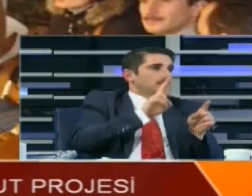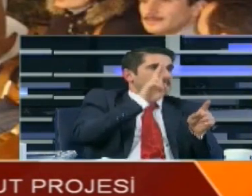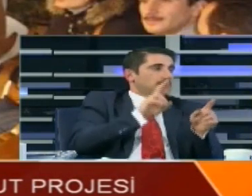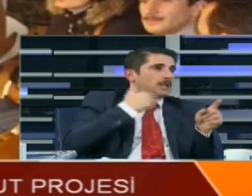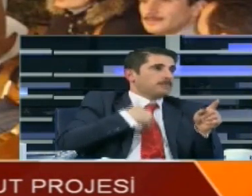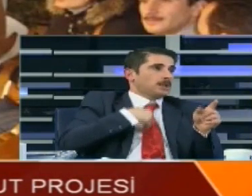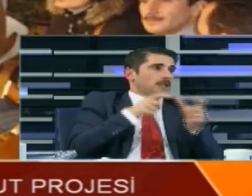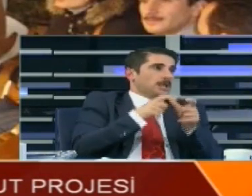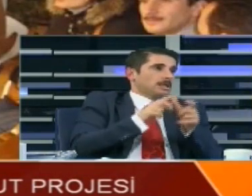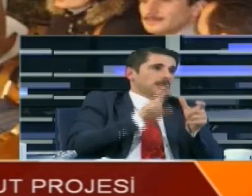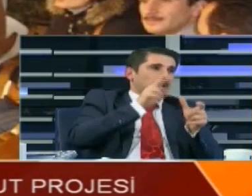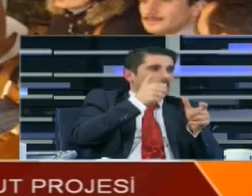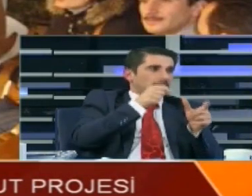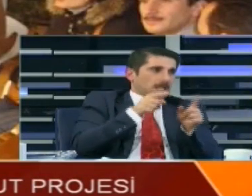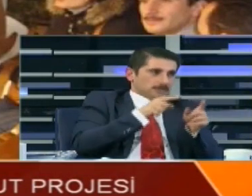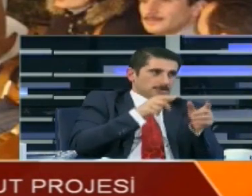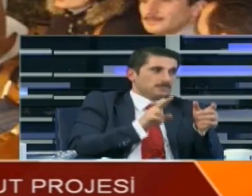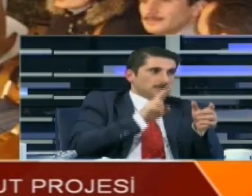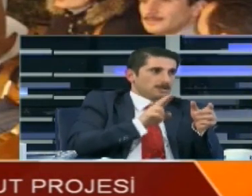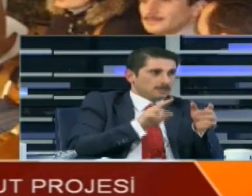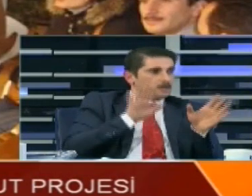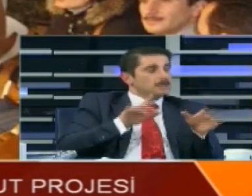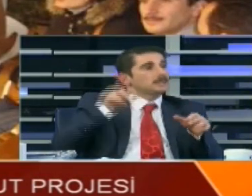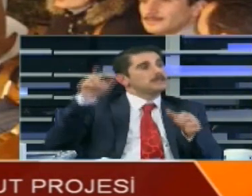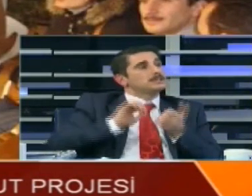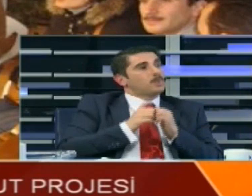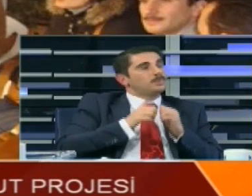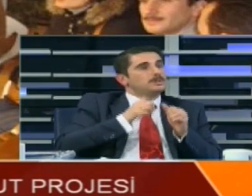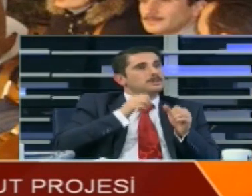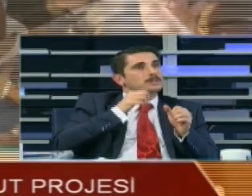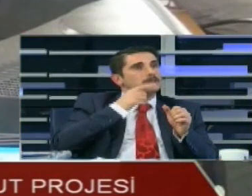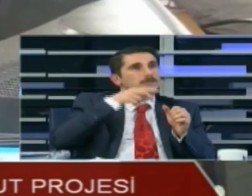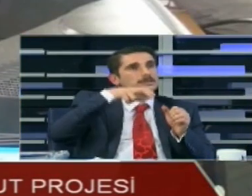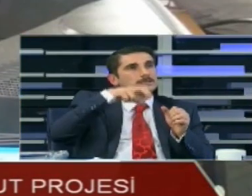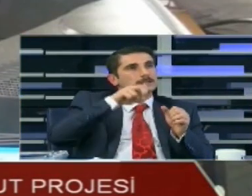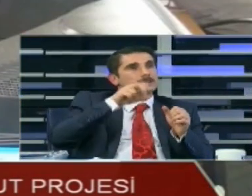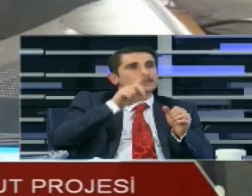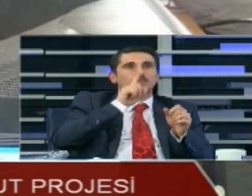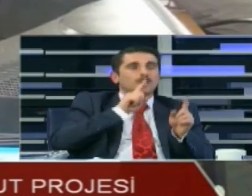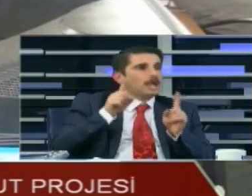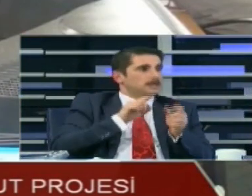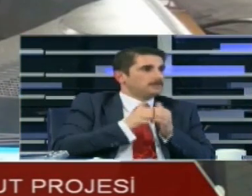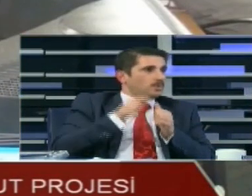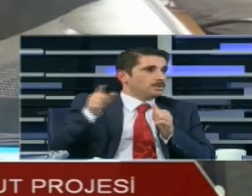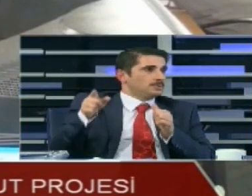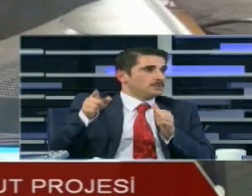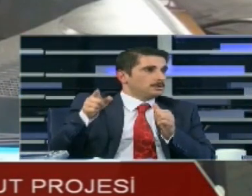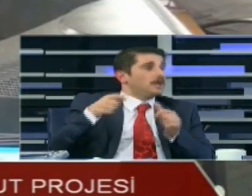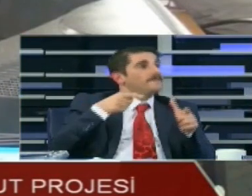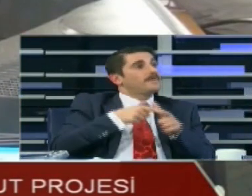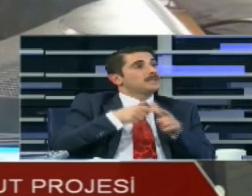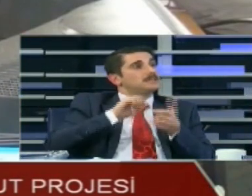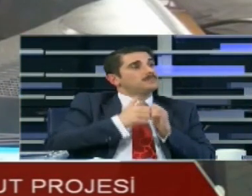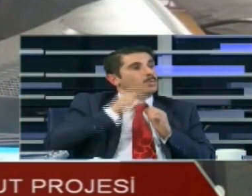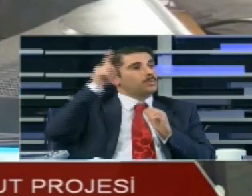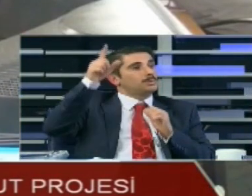var, derneklerimiz var. Yani dernekler şöyle, yani zaten 100'ü aşkın dernek var Türkiye'de.